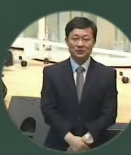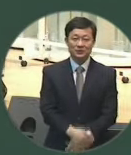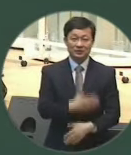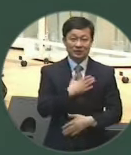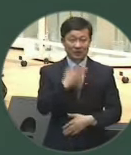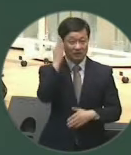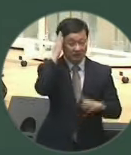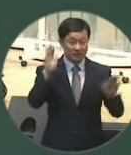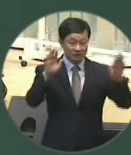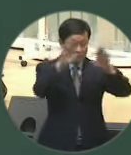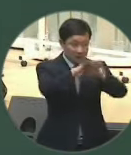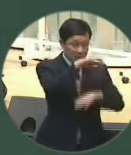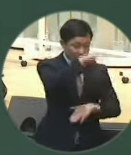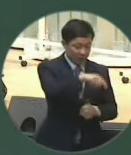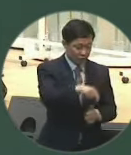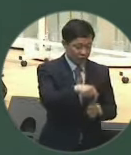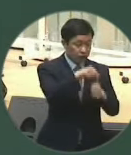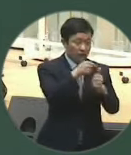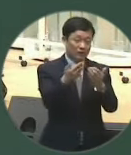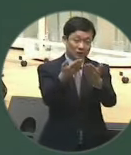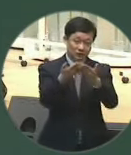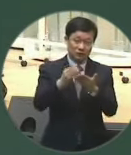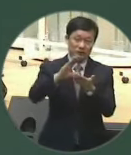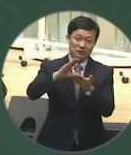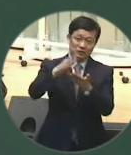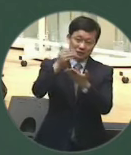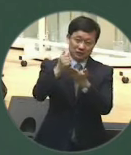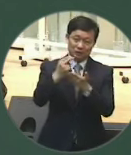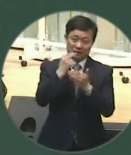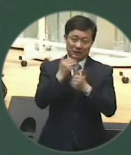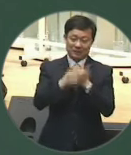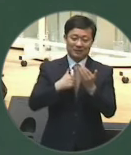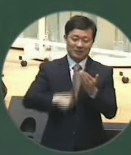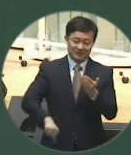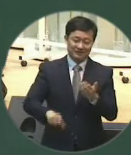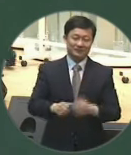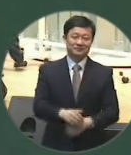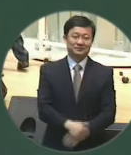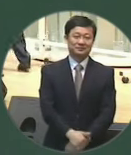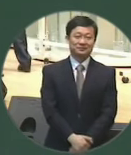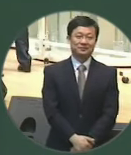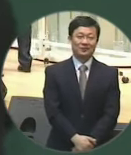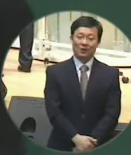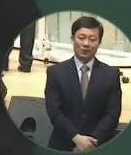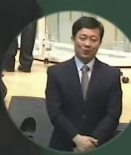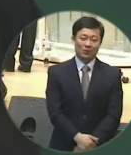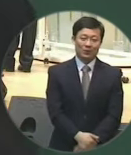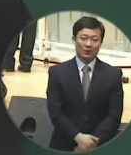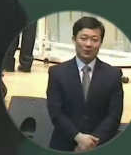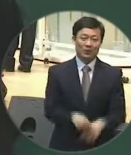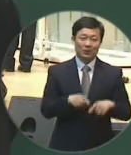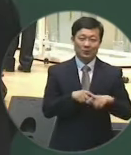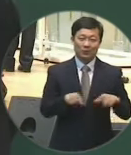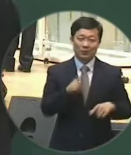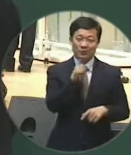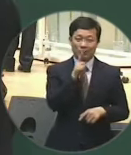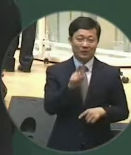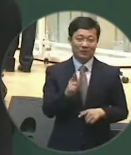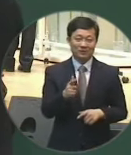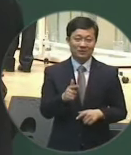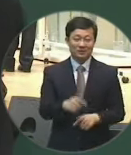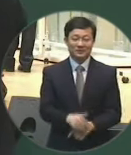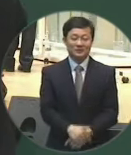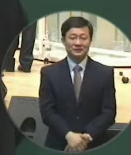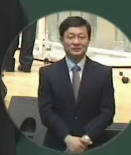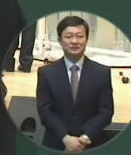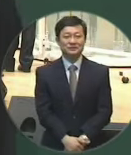흑암에서 건져낸 그리스도시요 살아계신 하나님의 아들이십니다. You are the Christ, the Son of the living God, who helped me escape from the darkness.